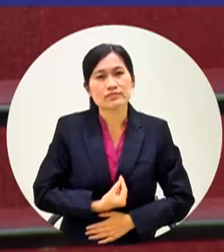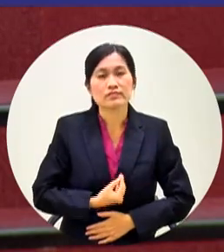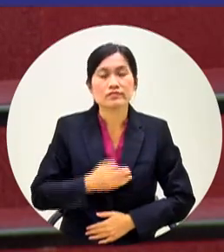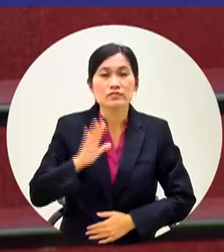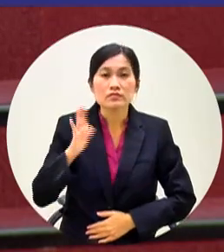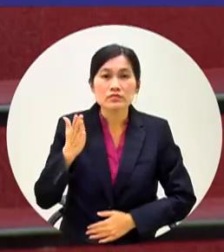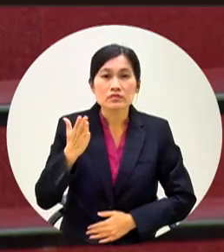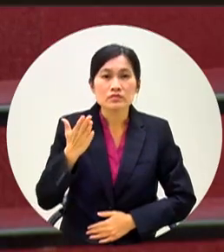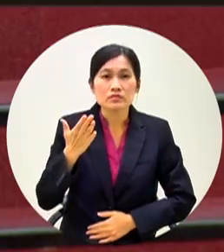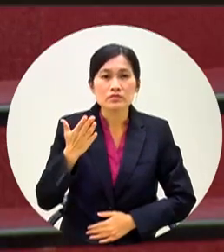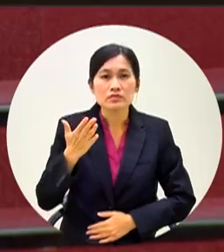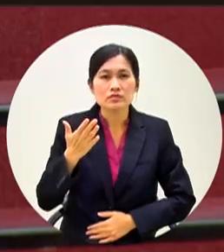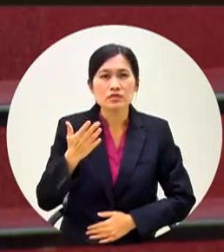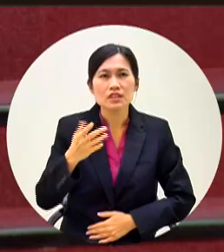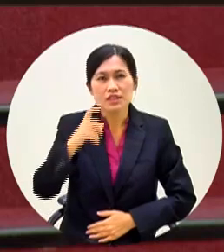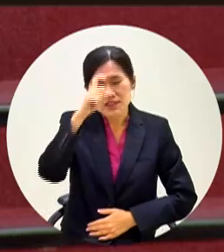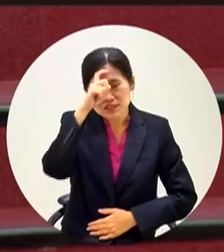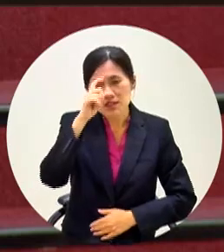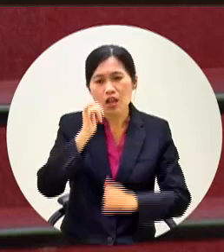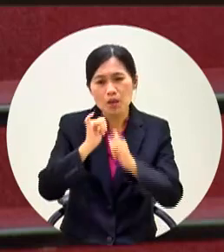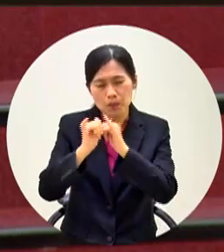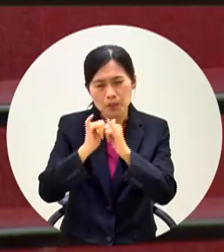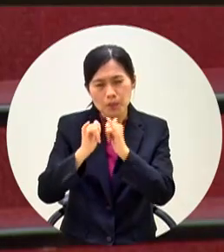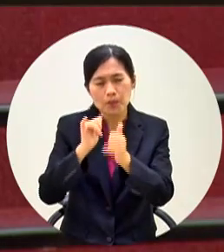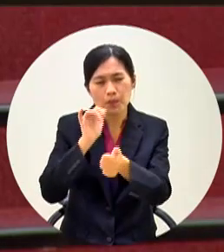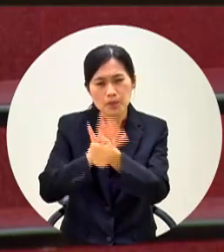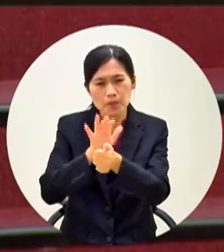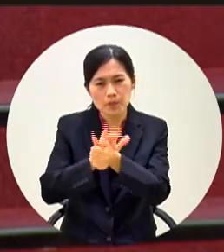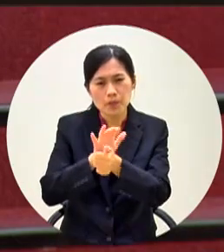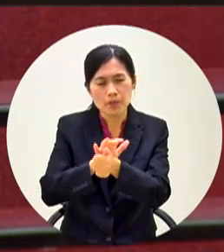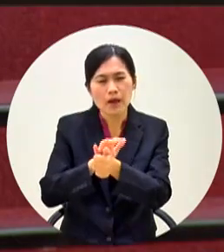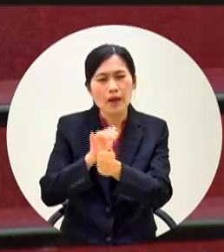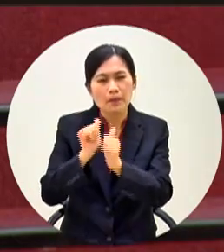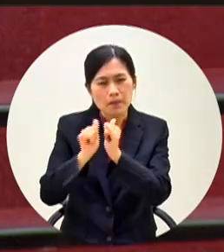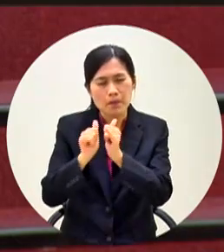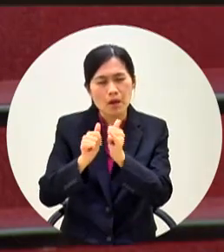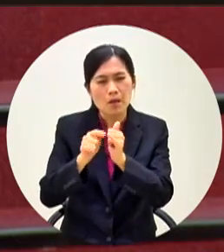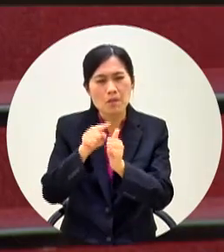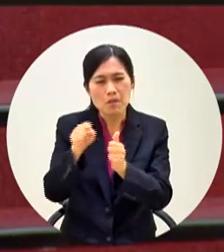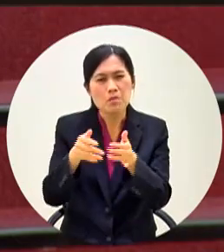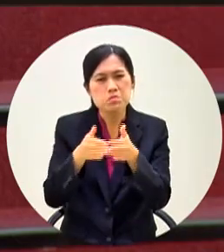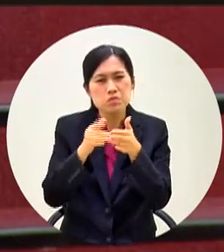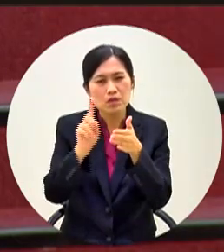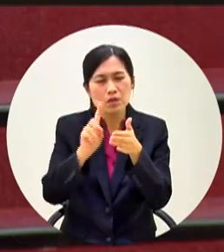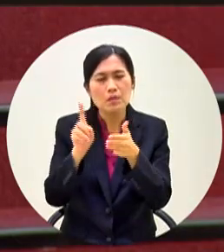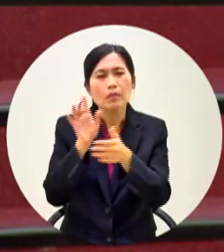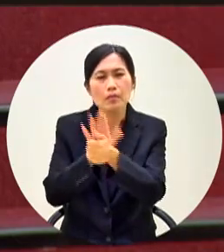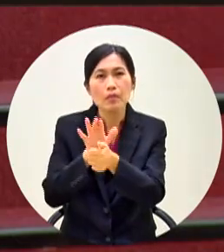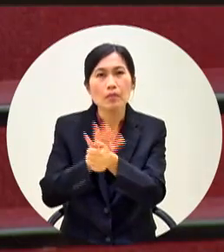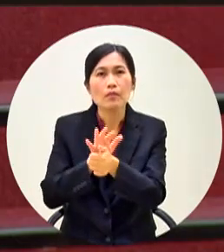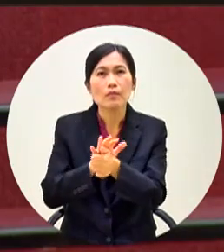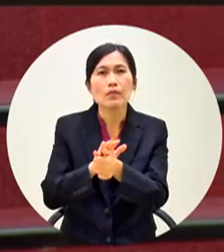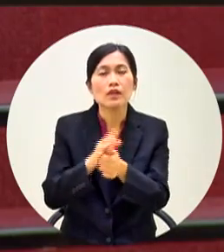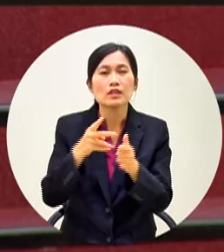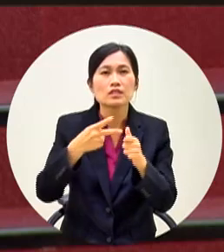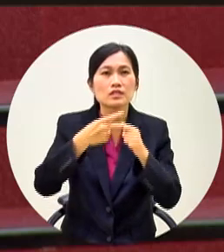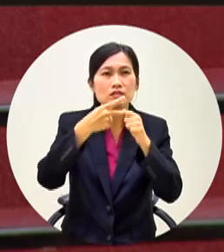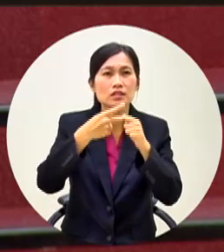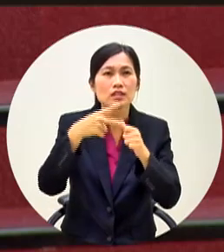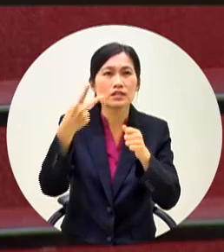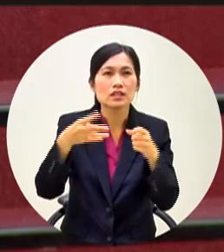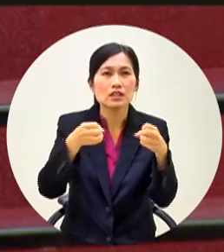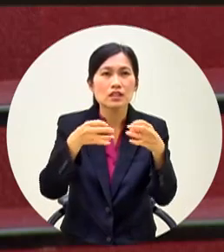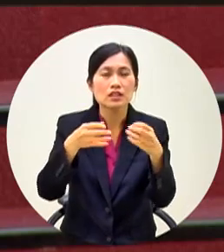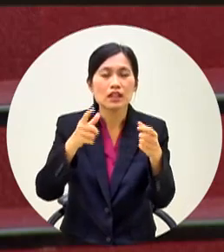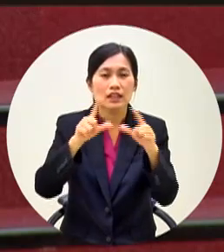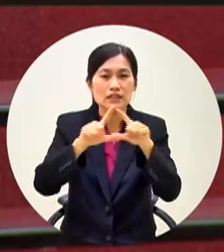希望你能够站在高雄的民意上面去做事啦。那第二个我要谈的议题是有关于这个大林埔的